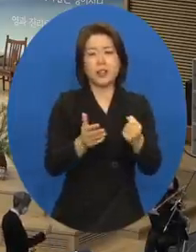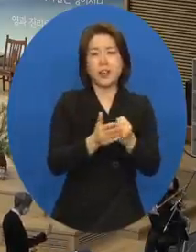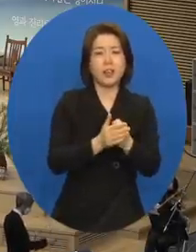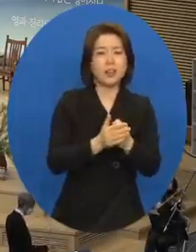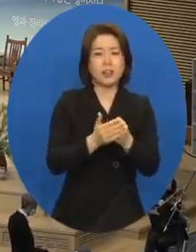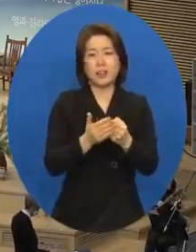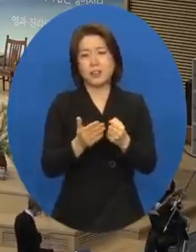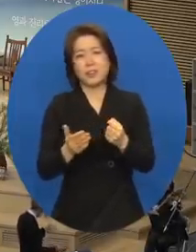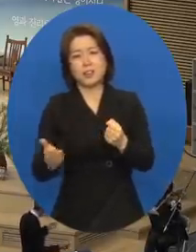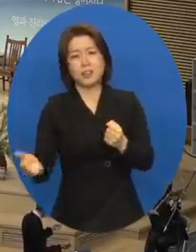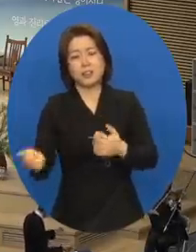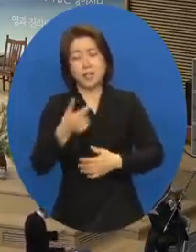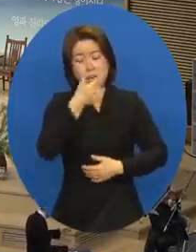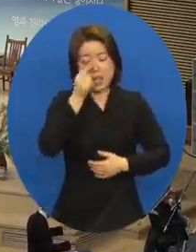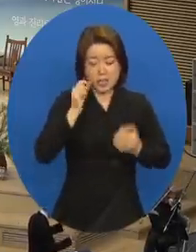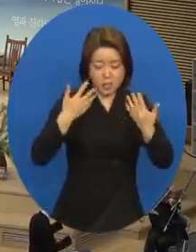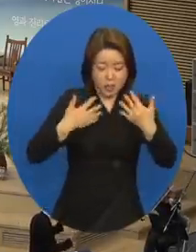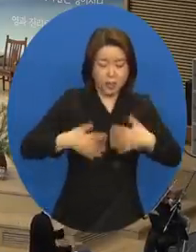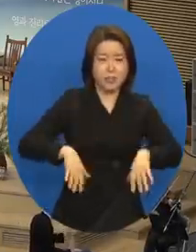순종하며 살리니